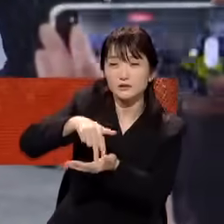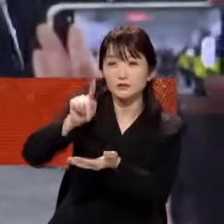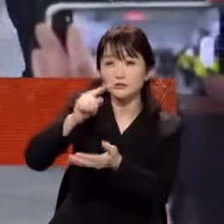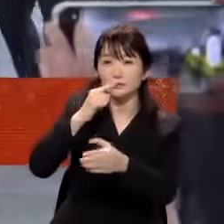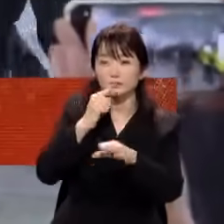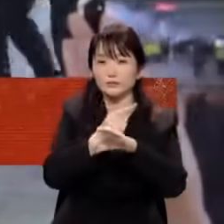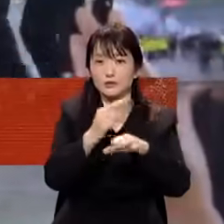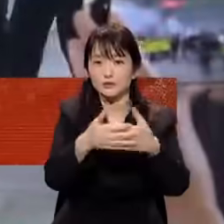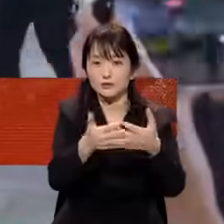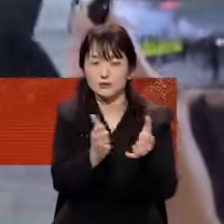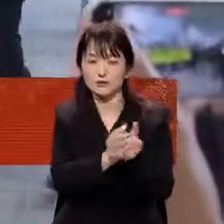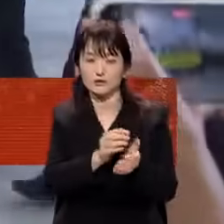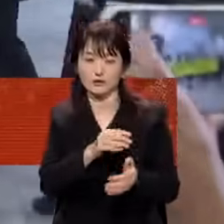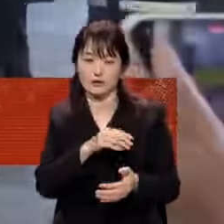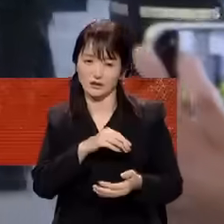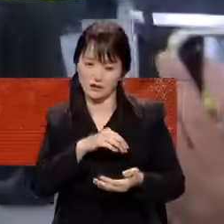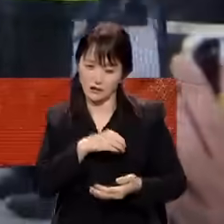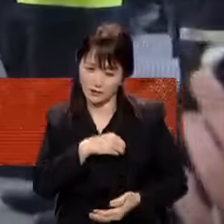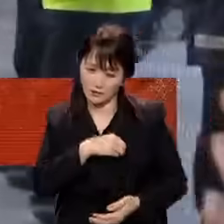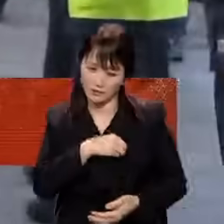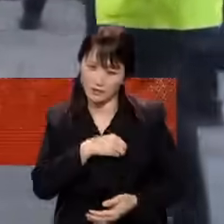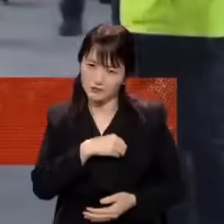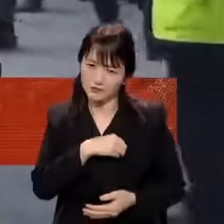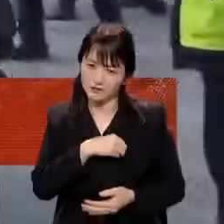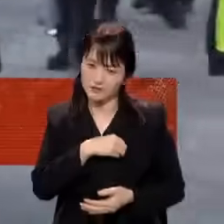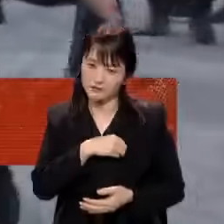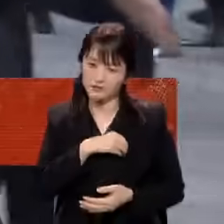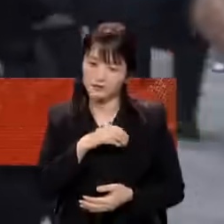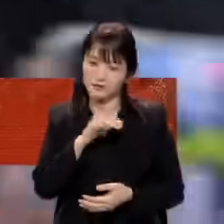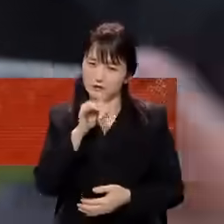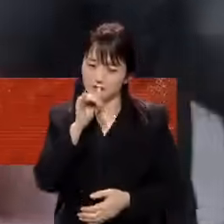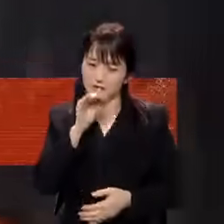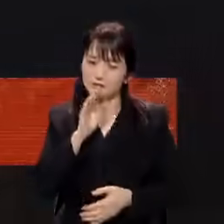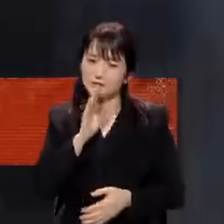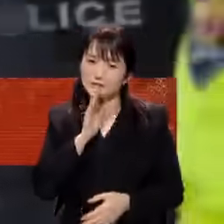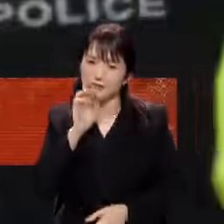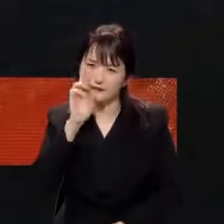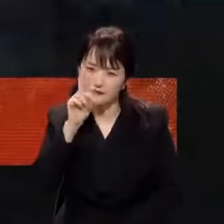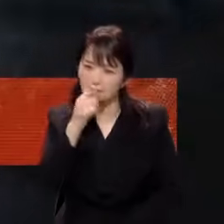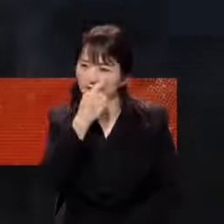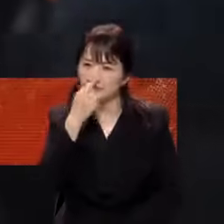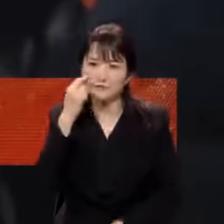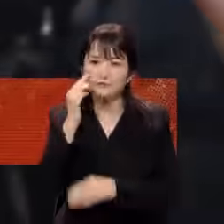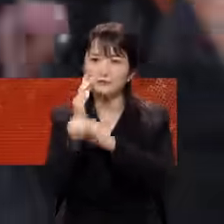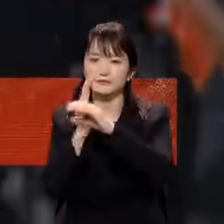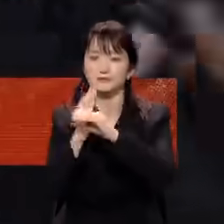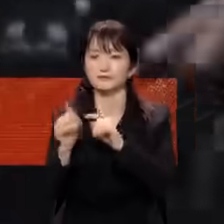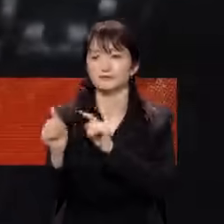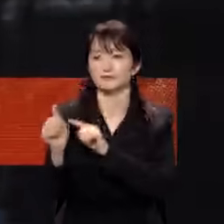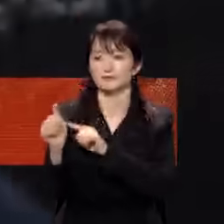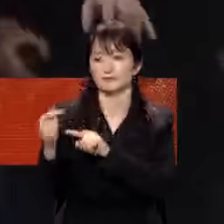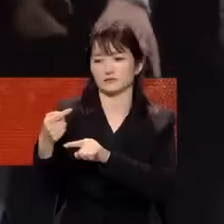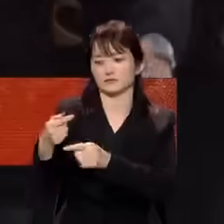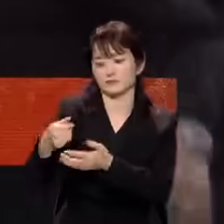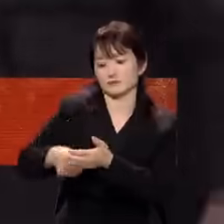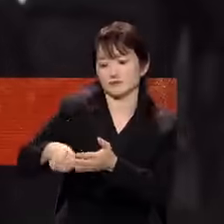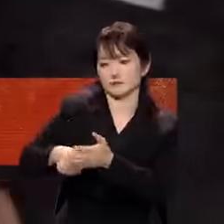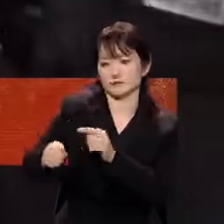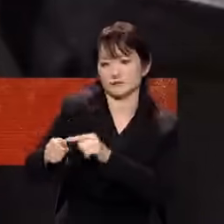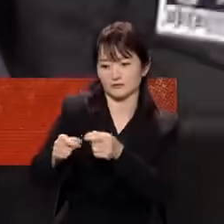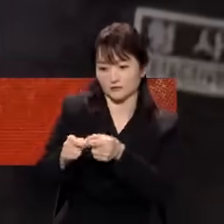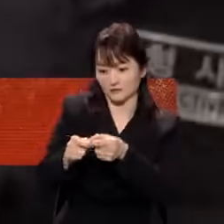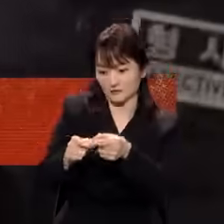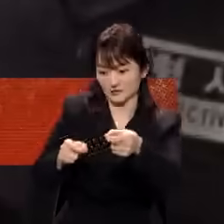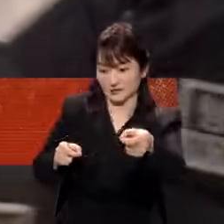여부라든가 직업 등은 지금 이제 확인 중이라고 하고요. 남성은 이제 범행에 사용된 이 도구를 이 도구가 전체 길이가